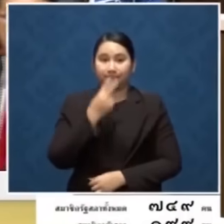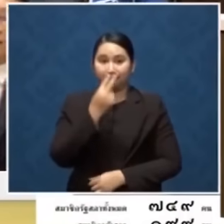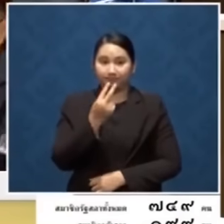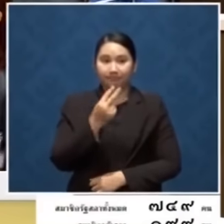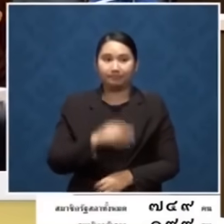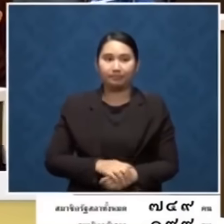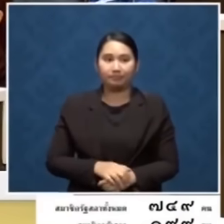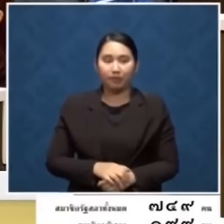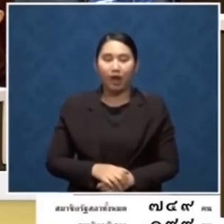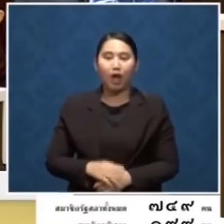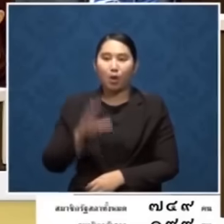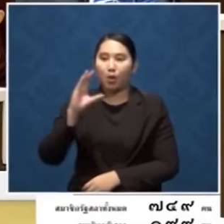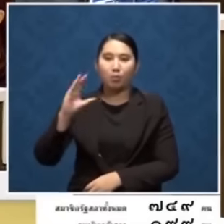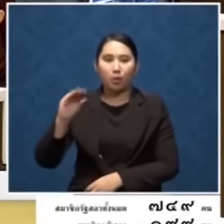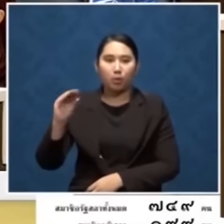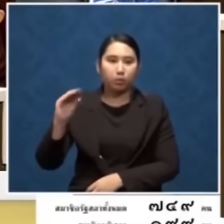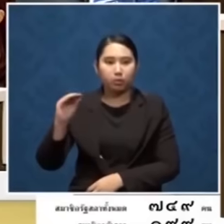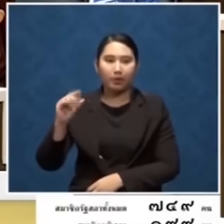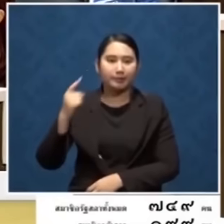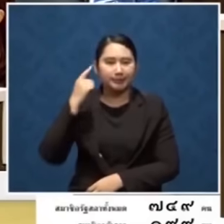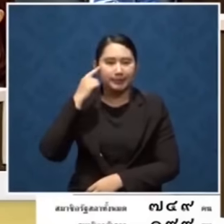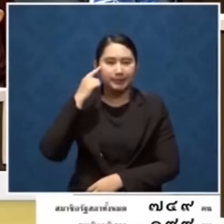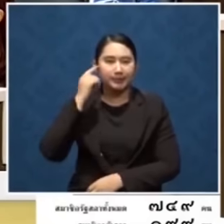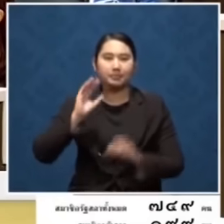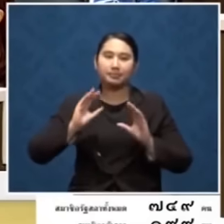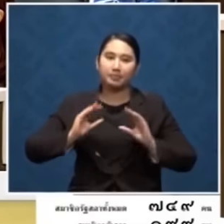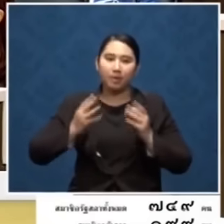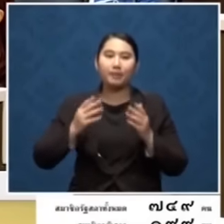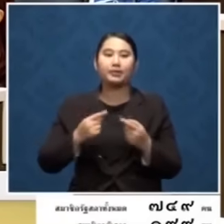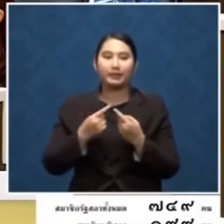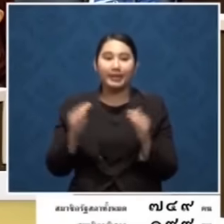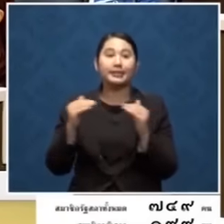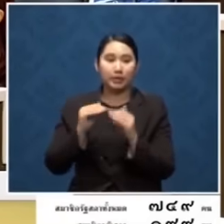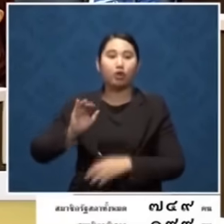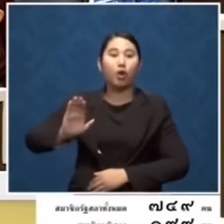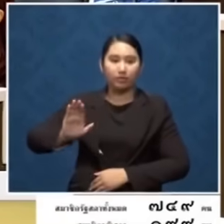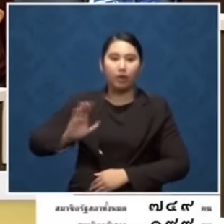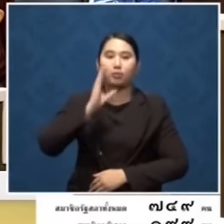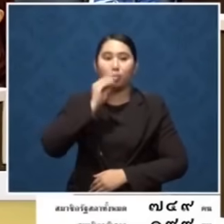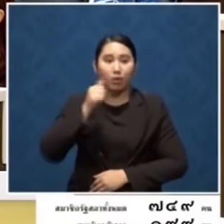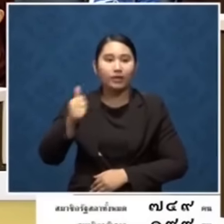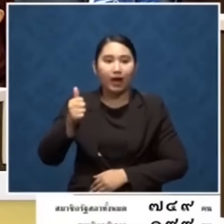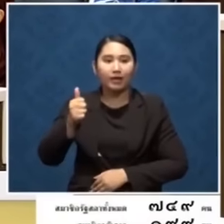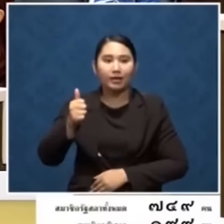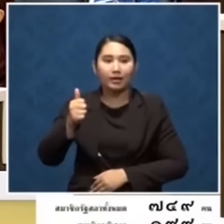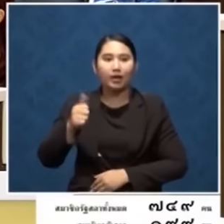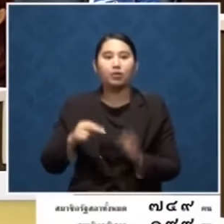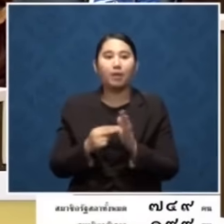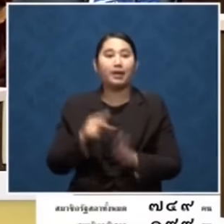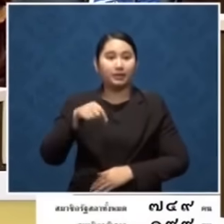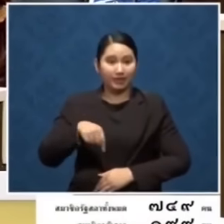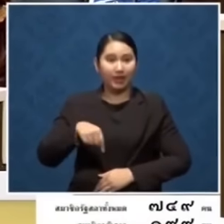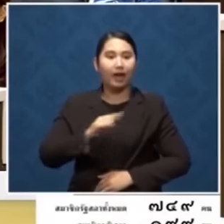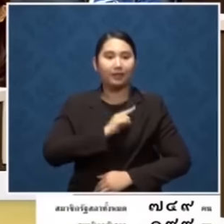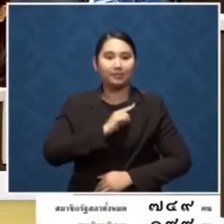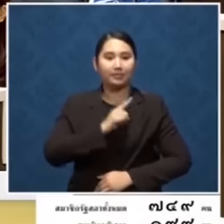เสียงแบบนี้โหวตเท่าไหร่ก็ไม่ผ่านเอ๊ะเราลองเผื่อใจให้คนอื่นก็แล้วกันเพราะฉะนั้นทุกพรรคฮะไม่ว่าจะเป็นพรรคร่วมตอนนี้ว่า